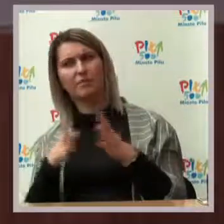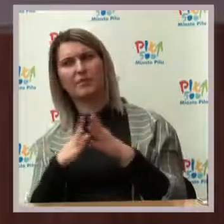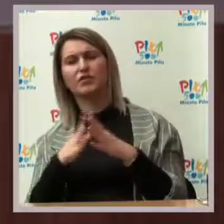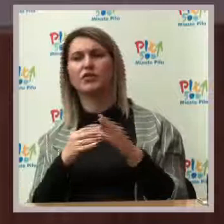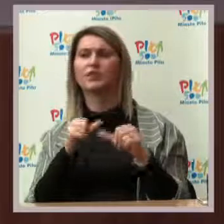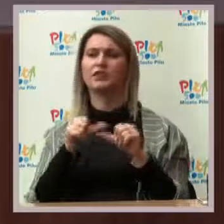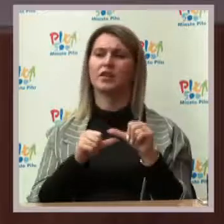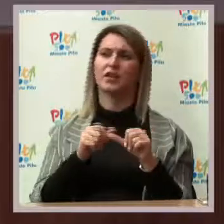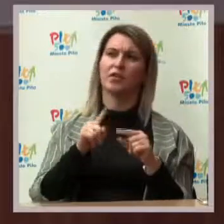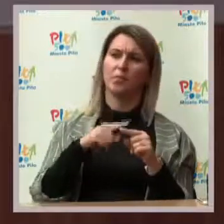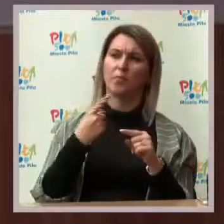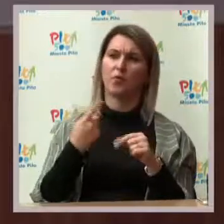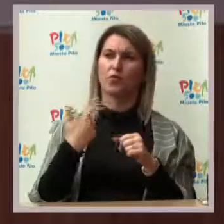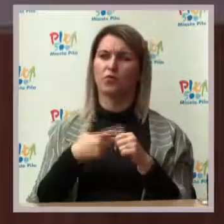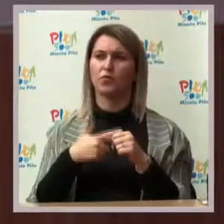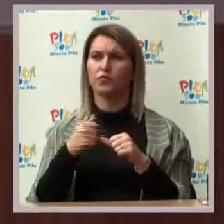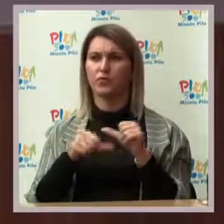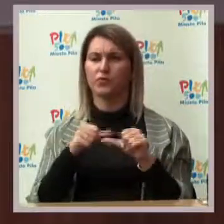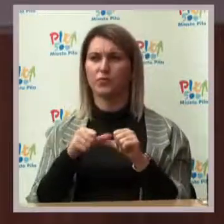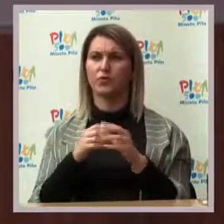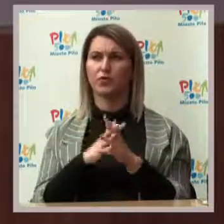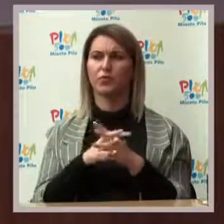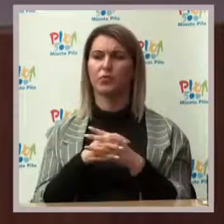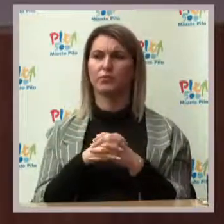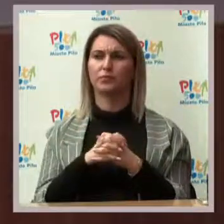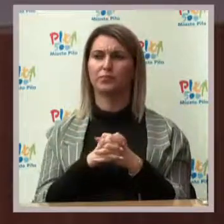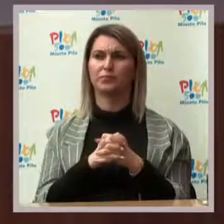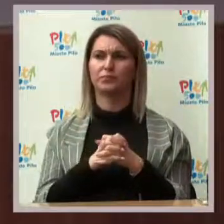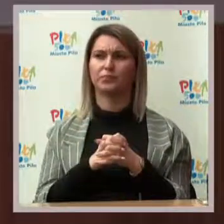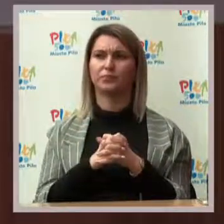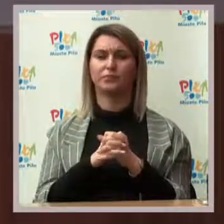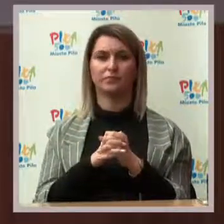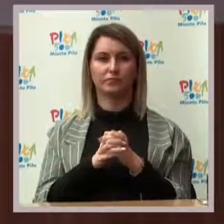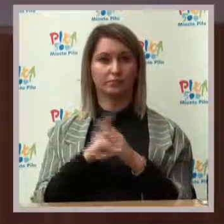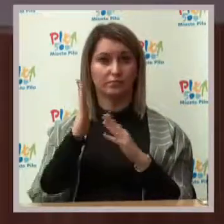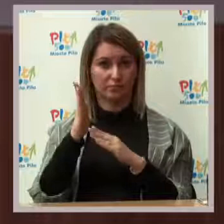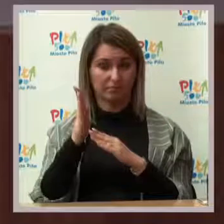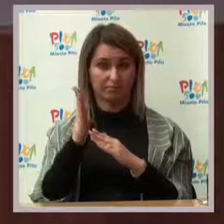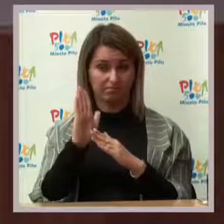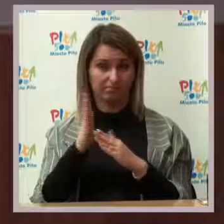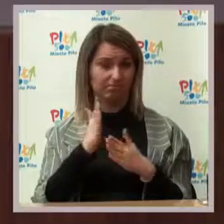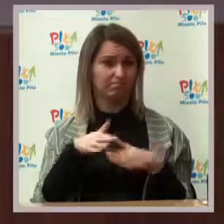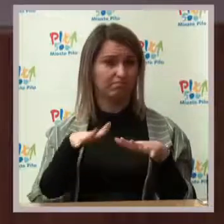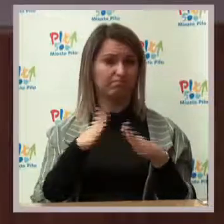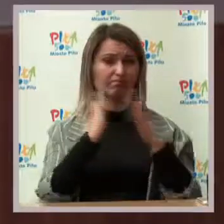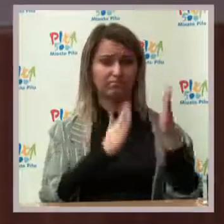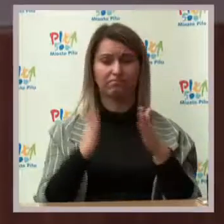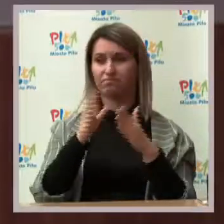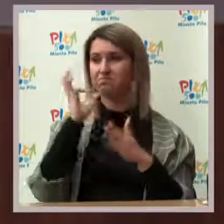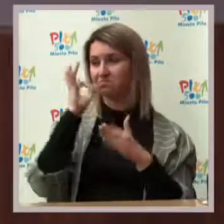po 20 roku nastąpi, miało wiele przygotowanych, dobrych